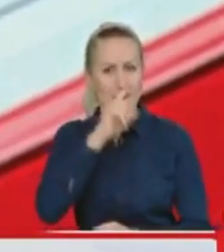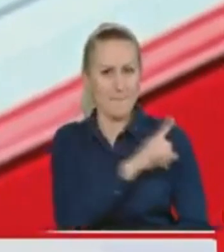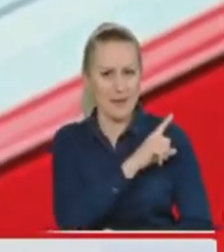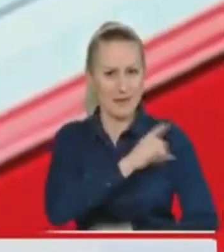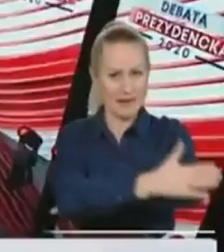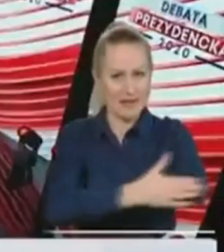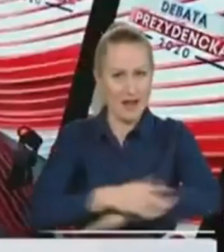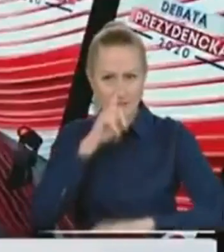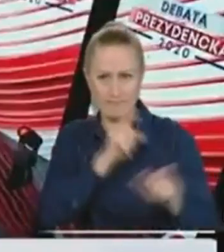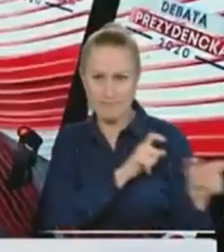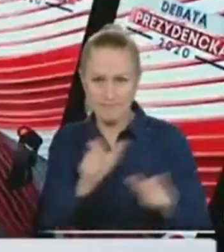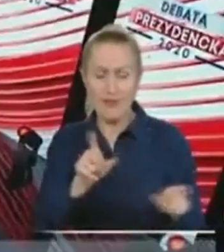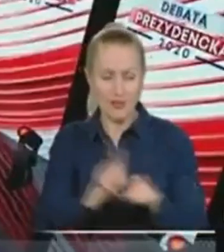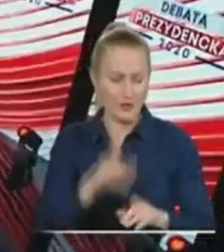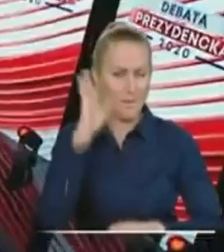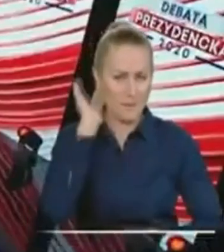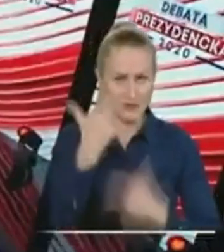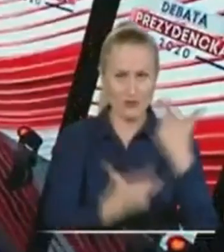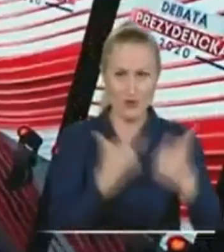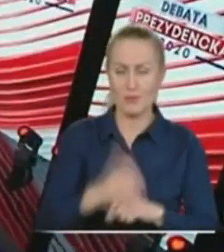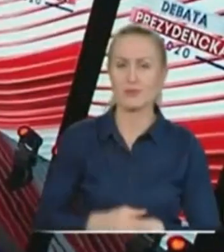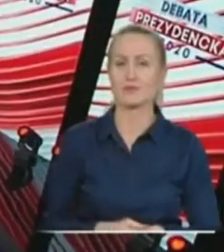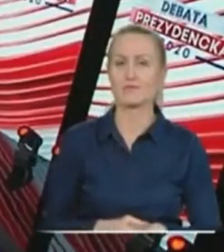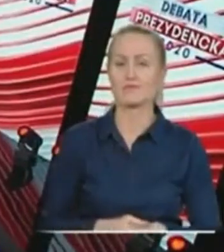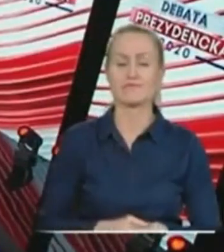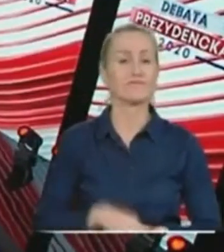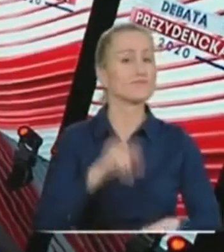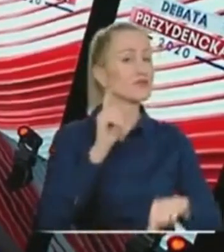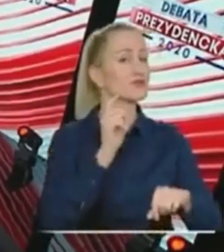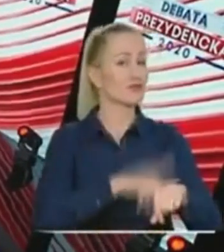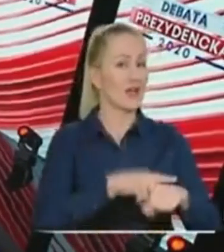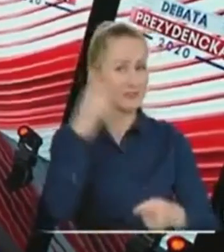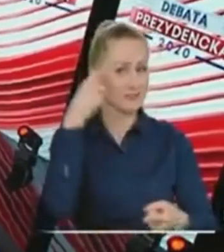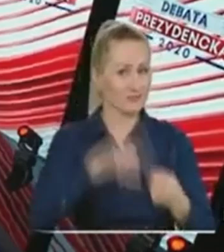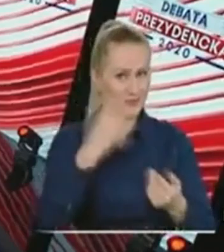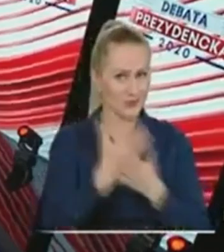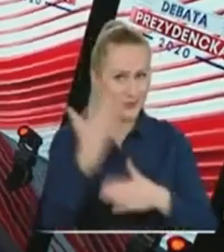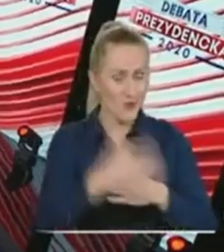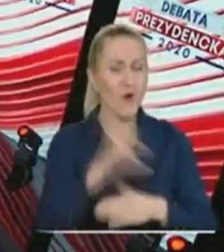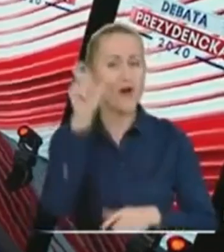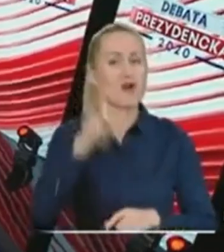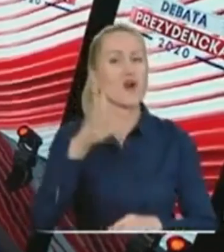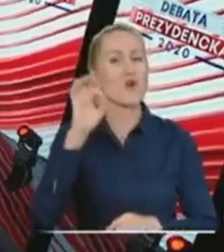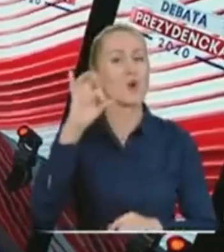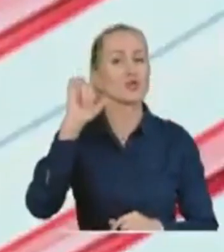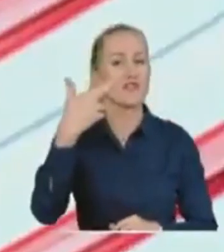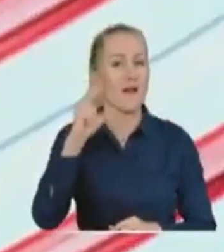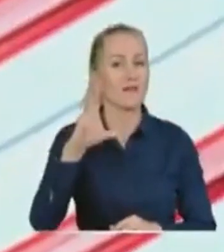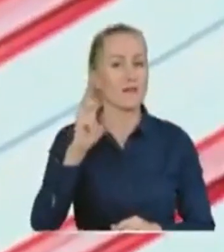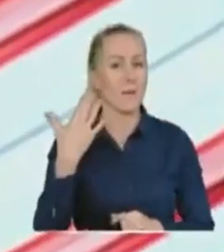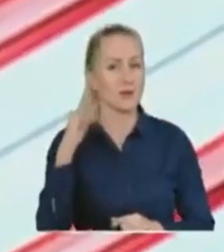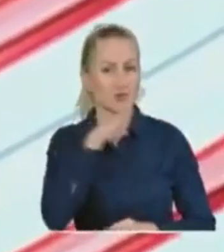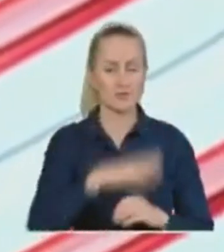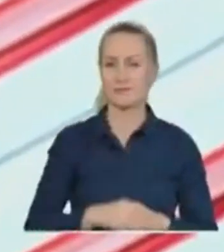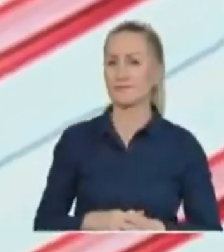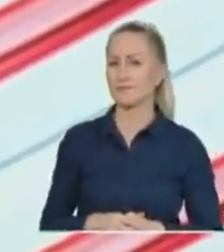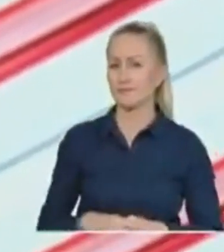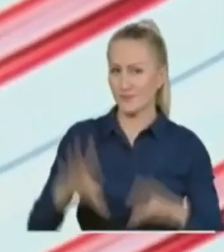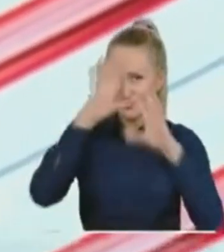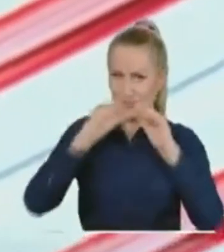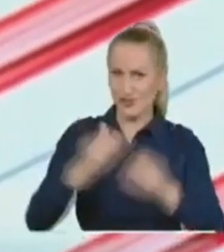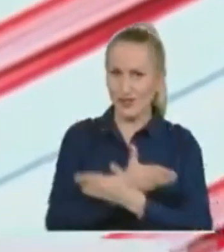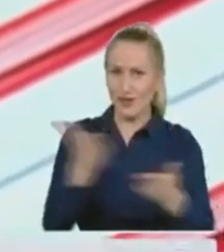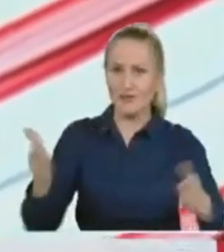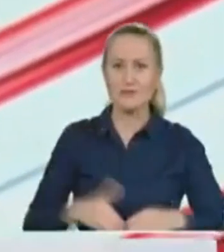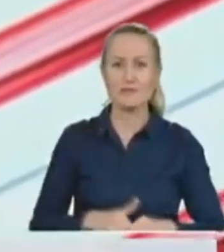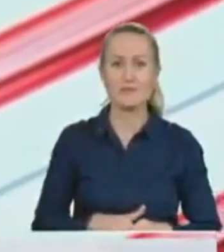стерегти кордони і будемо допомагати стерегти кордони Європи. Час закінчився. Владислав Кошиняк-Камиш зараз відповідає на це питання. Шановні пані та